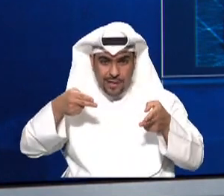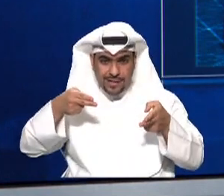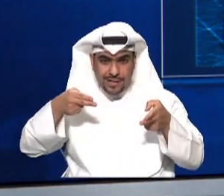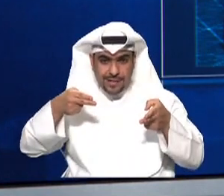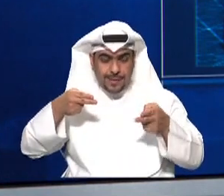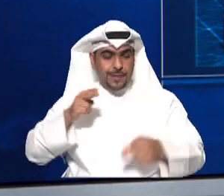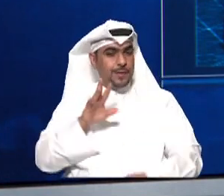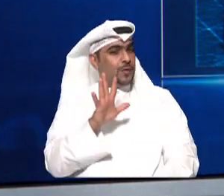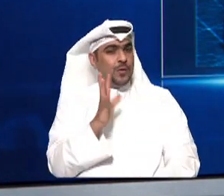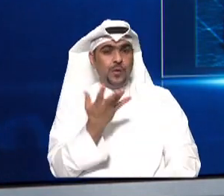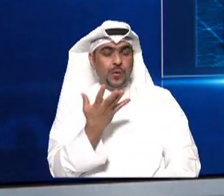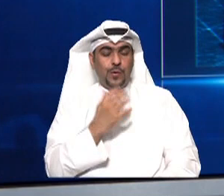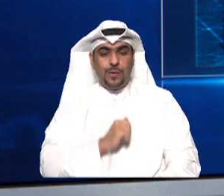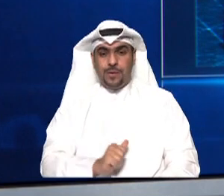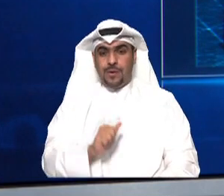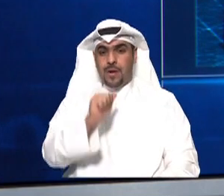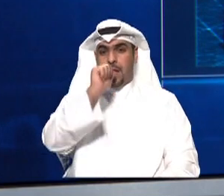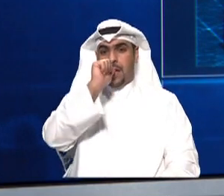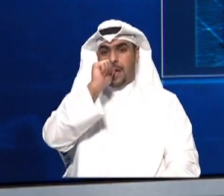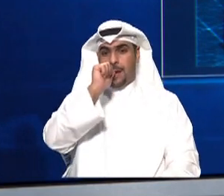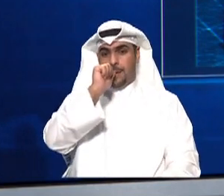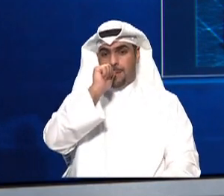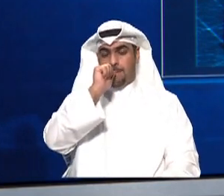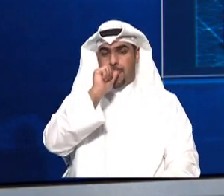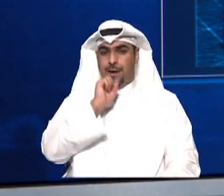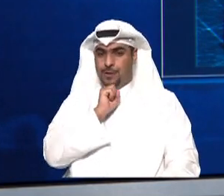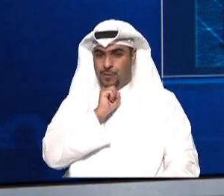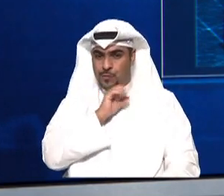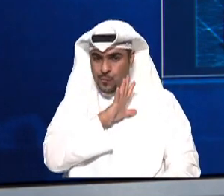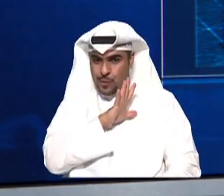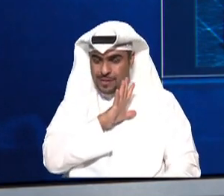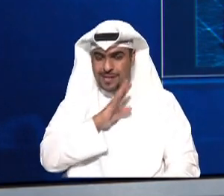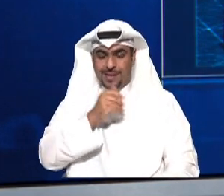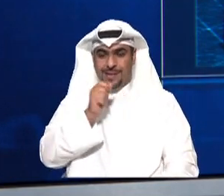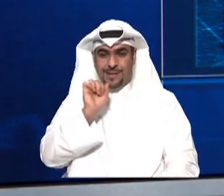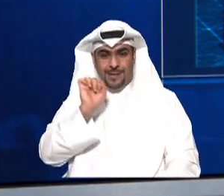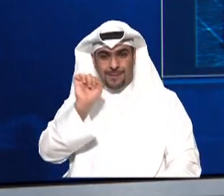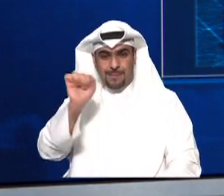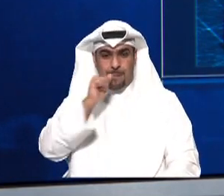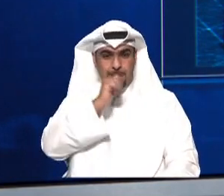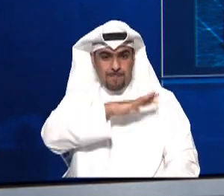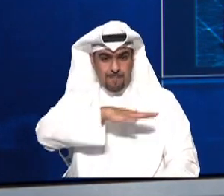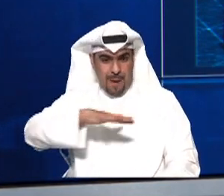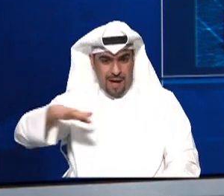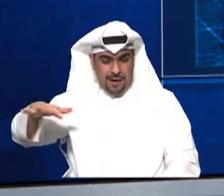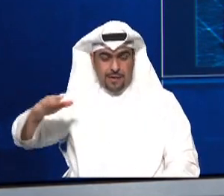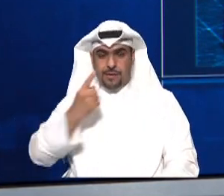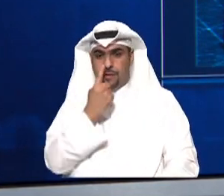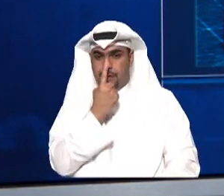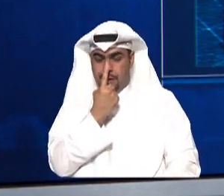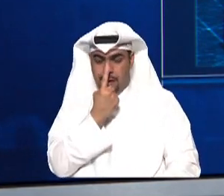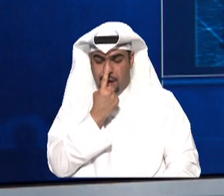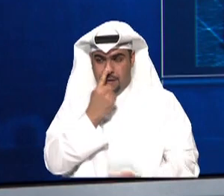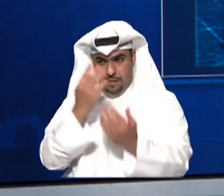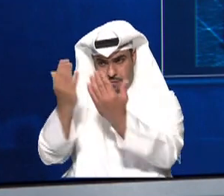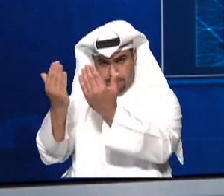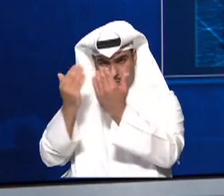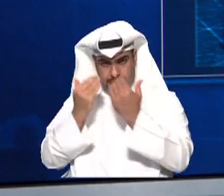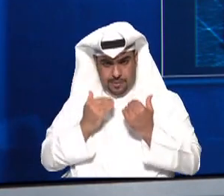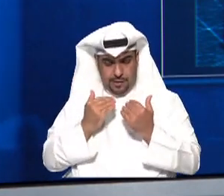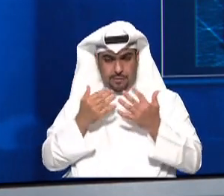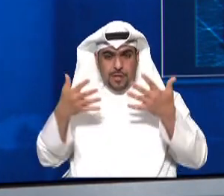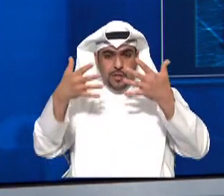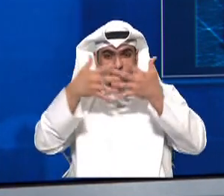استخدام المياه المعالجة ثلاثيا ورباعيا خلال الفترة القادمة. وتهدف الاتفاقية والتي وقعها عن